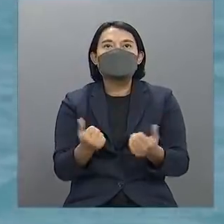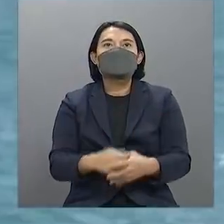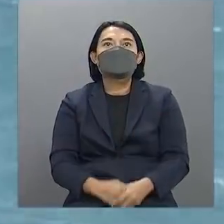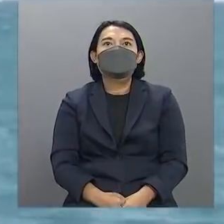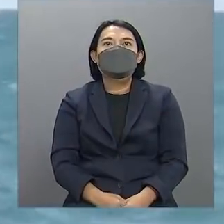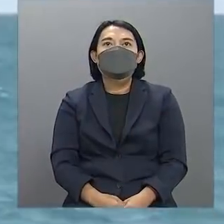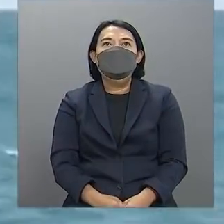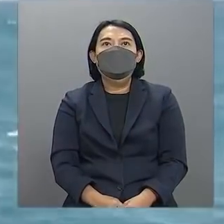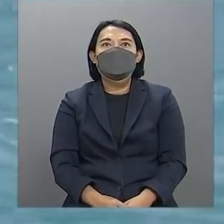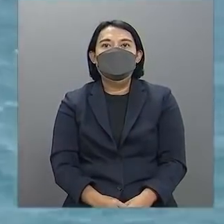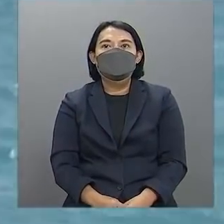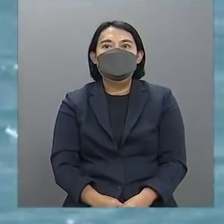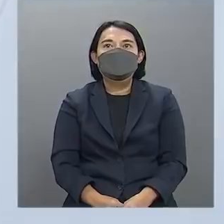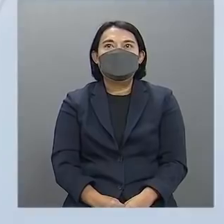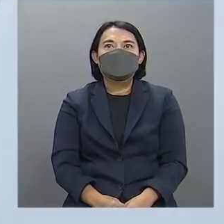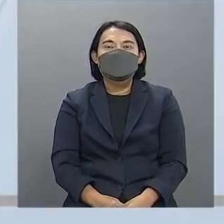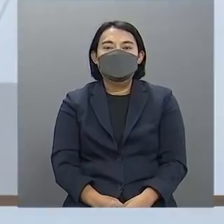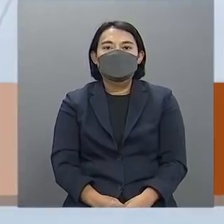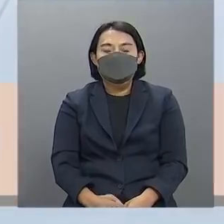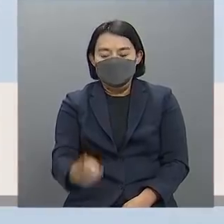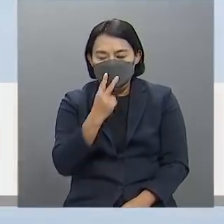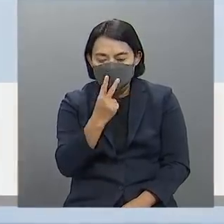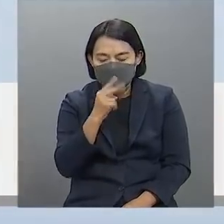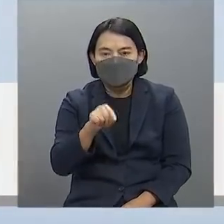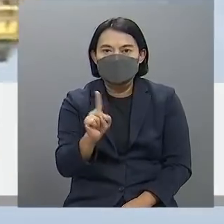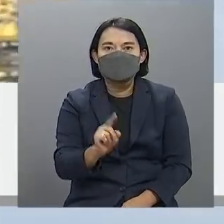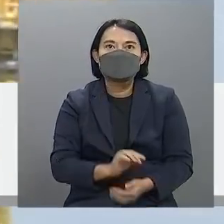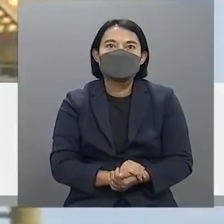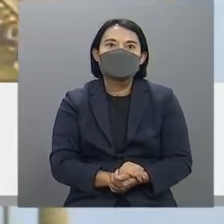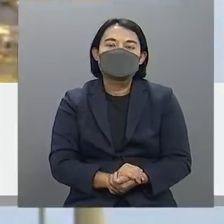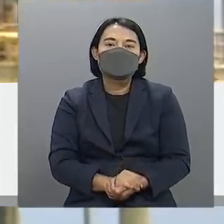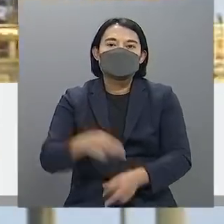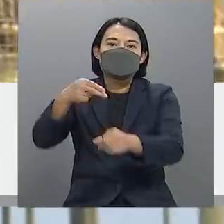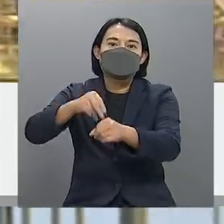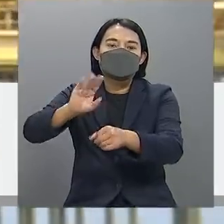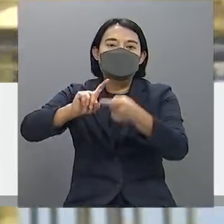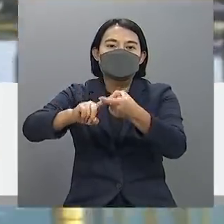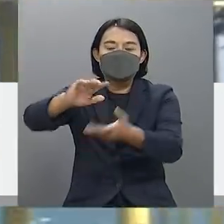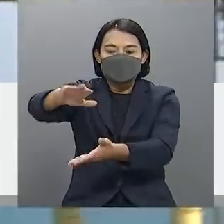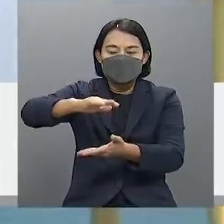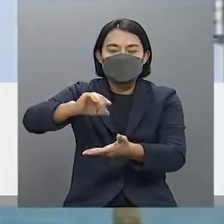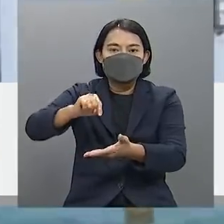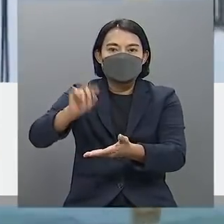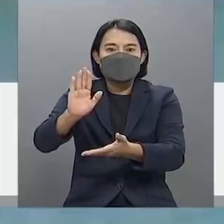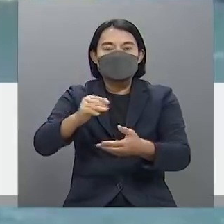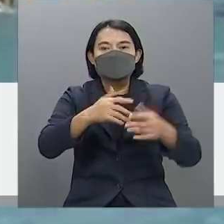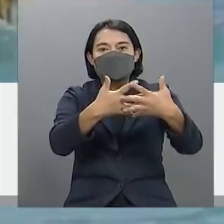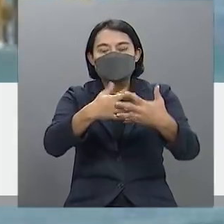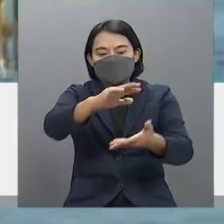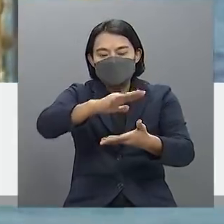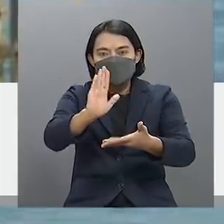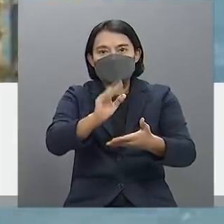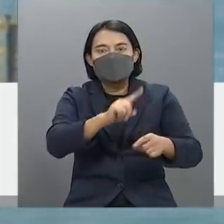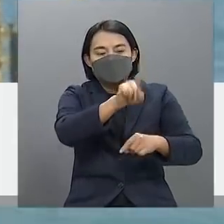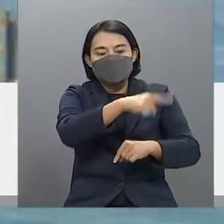มาตรการหนึ่งที่ต้องจับตามองก็คือการไม่นำเข้าน้ำมันดิบจากรัสเซียของสหรัฐและอังกฤษค่ะผู้เชี่ยวชาญวิเคราะห์ว่